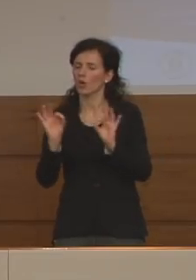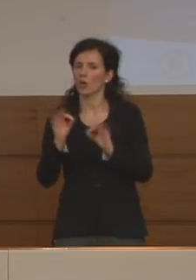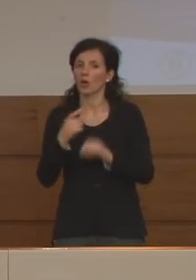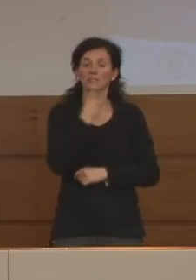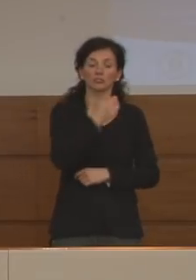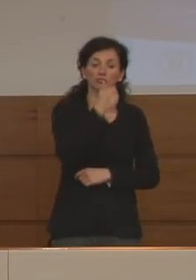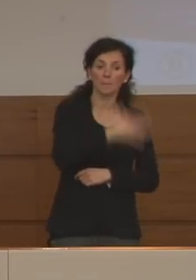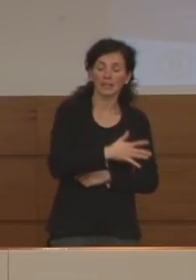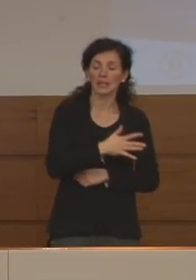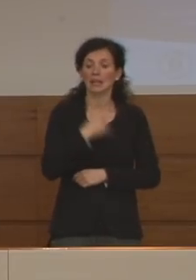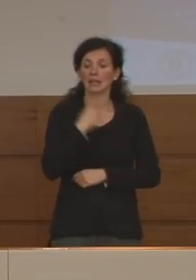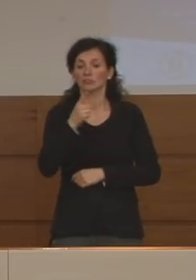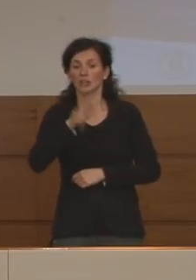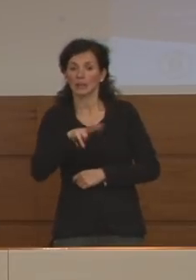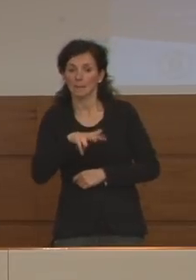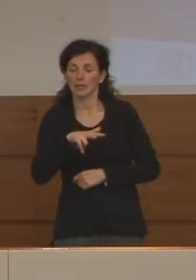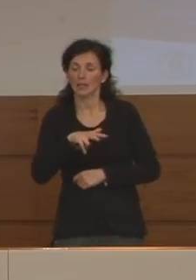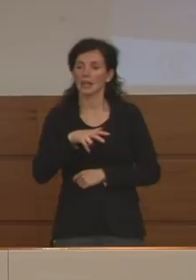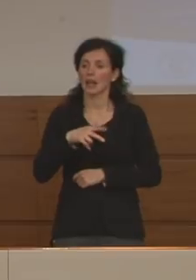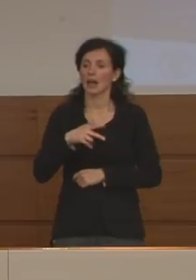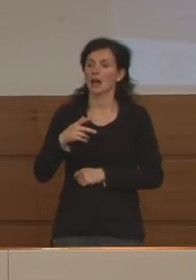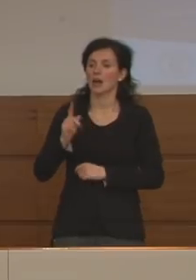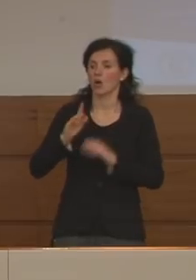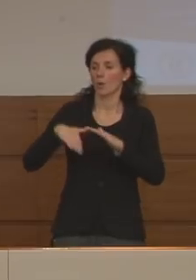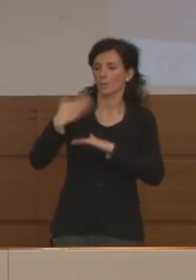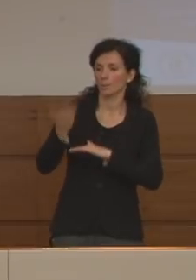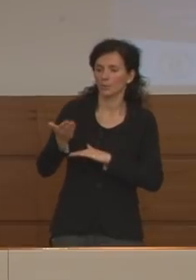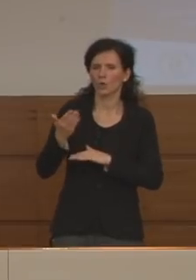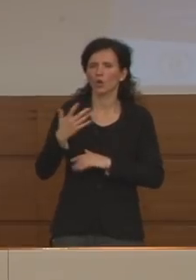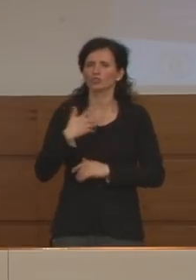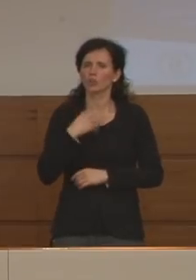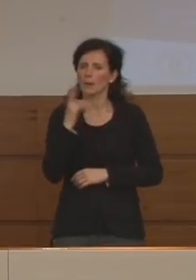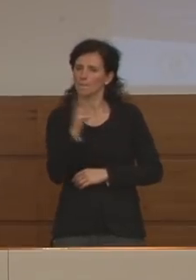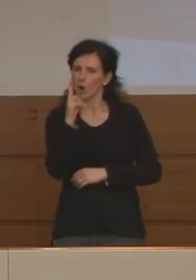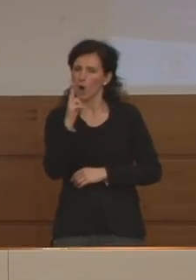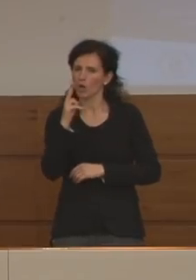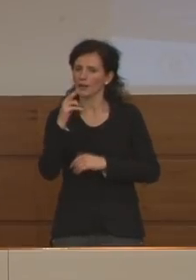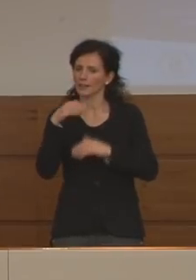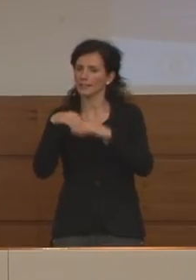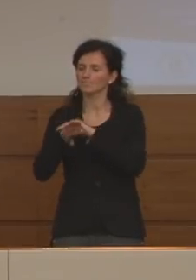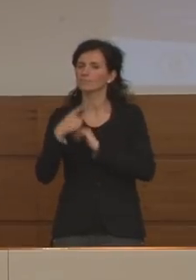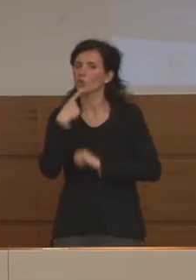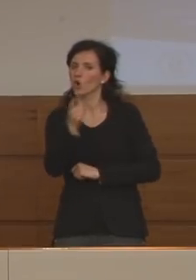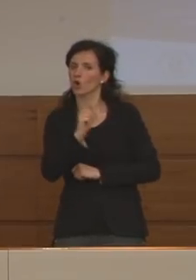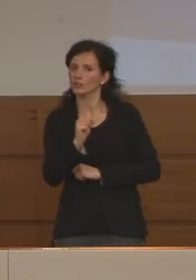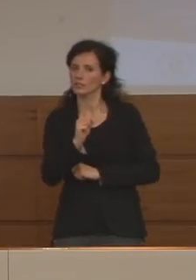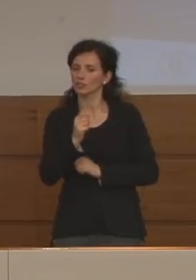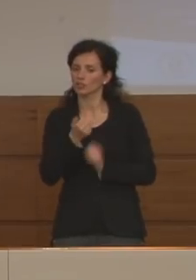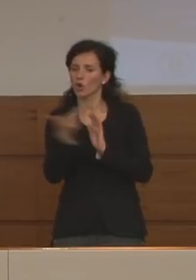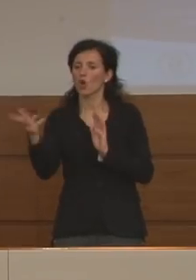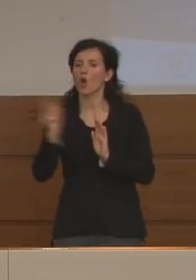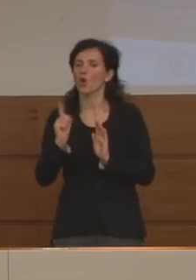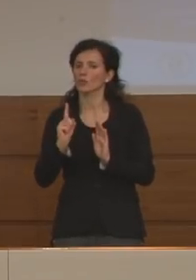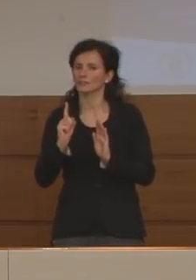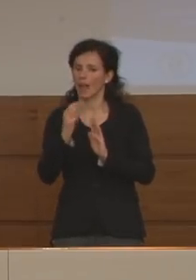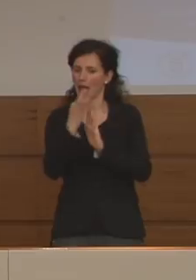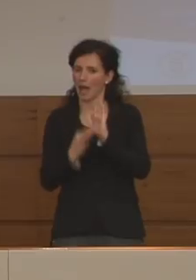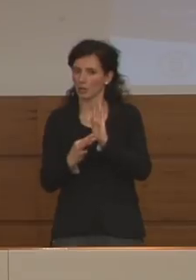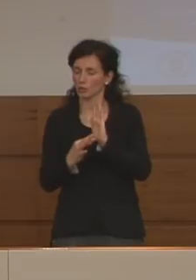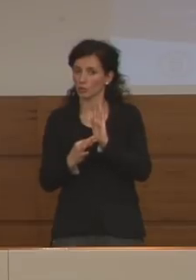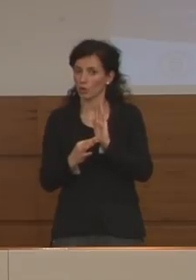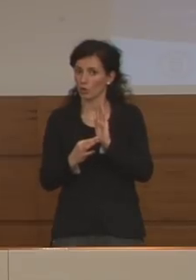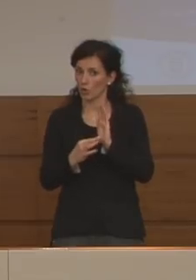addirittura 3000 di morti come dire nascosti cioè non censiti dalle statistiche questo è un problema che oggettivamente